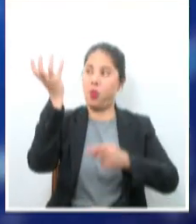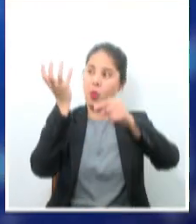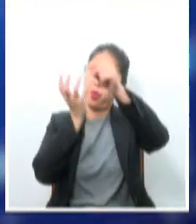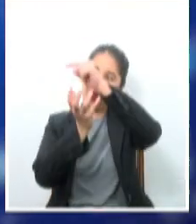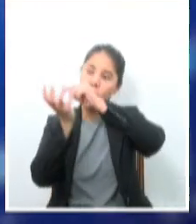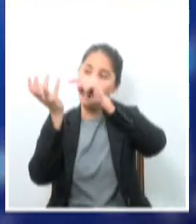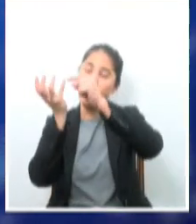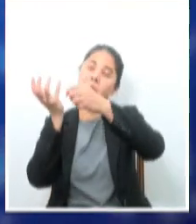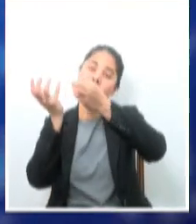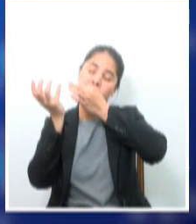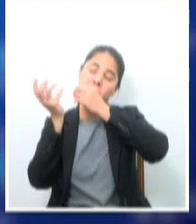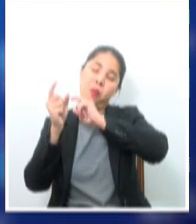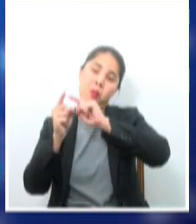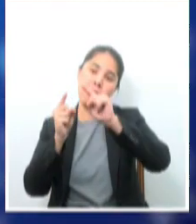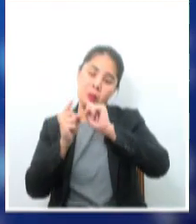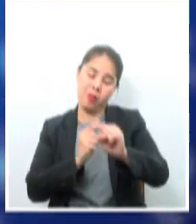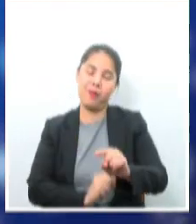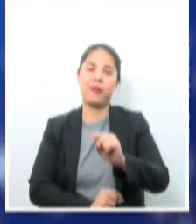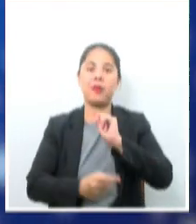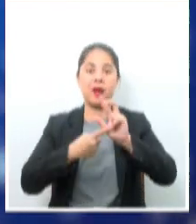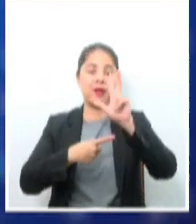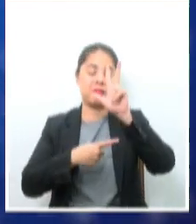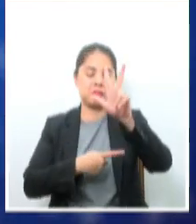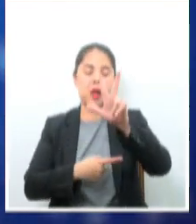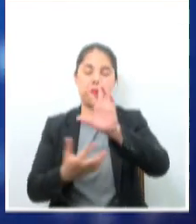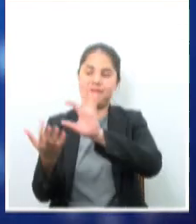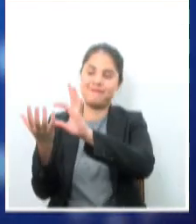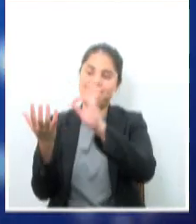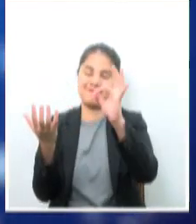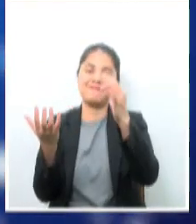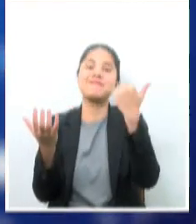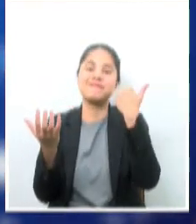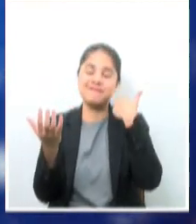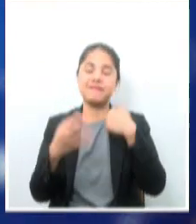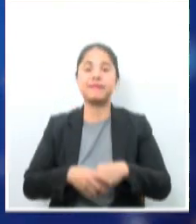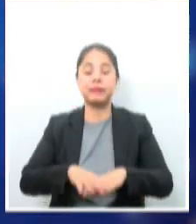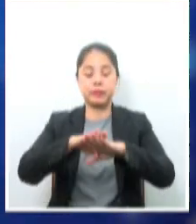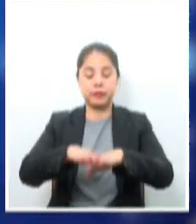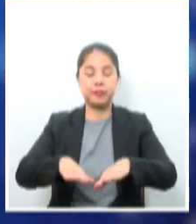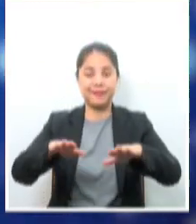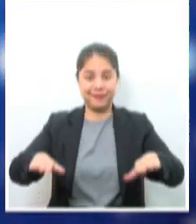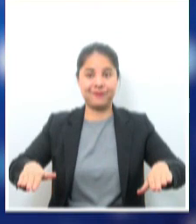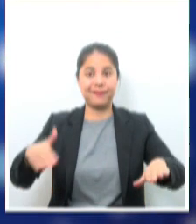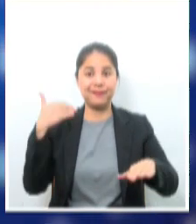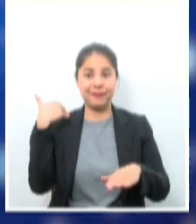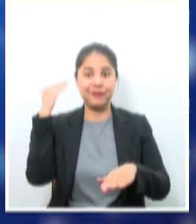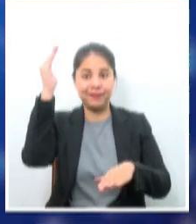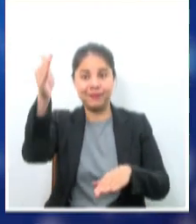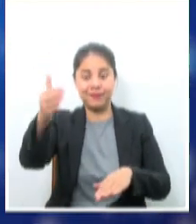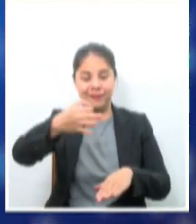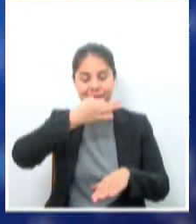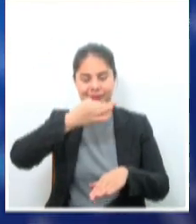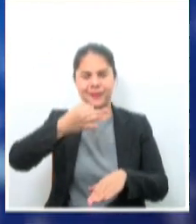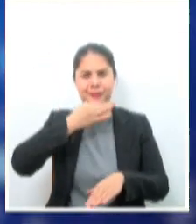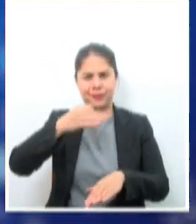แล้วเขาก็จะมีการเลือกอาชีพต่อนะครับในภารกิจที่3เราก็ค้นพบว่าจริงๆแล้วเด็กๆเนี่ยเวลาเขาเลือกอาชีพนะครับเขายังไม่ได้สำ